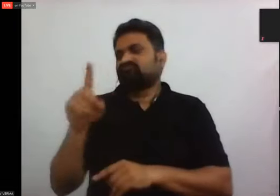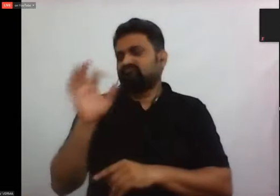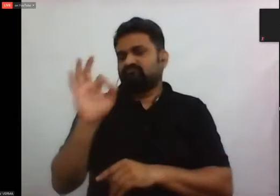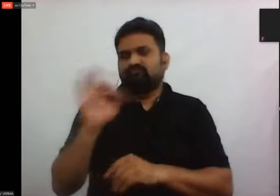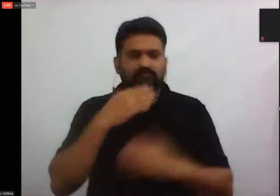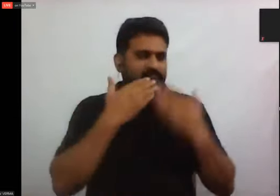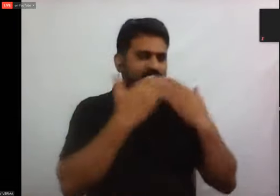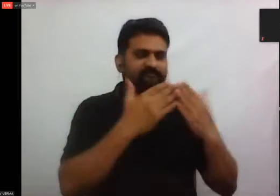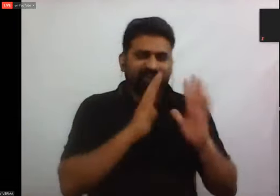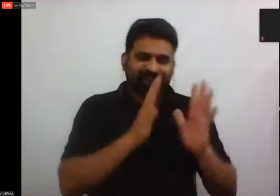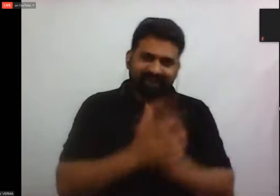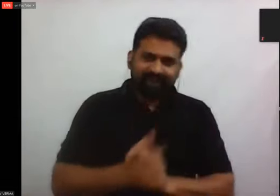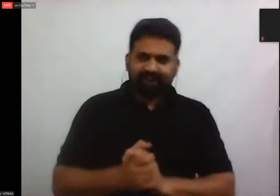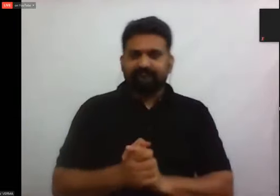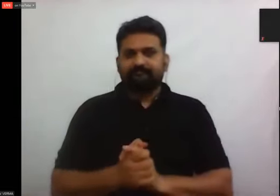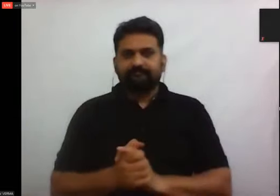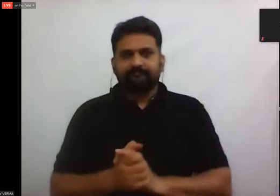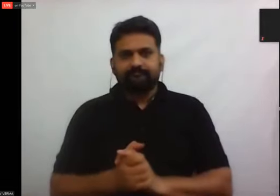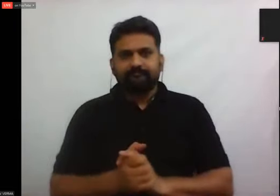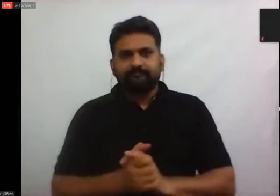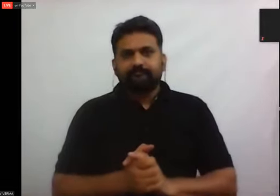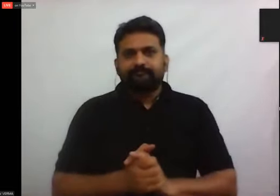यू मैम